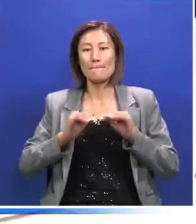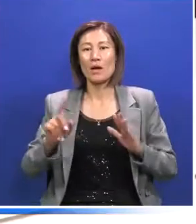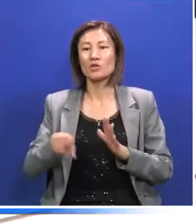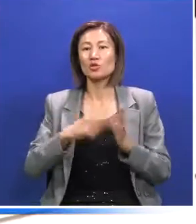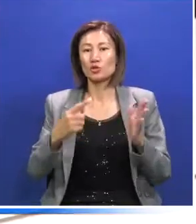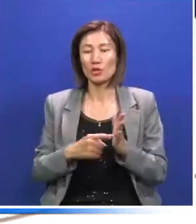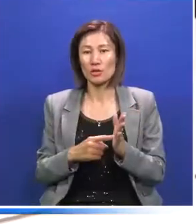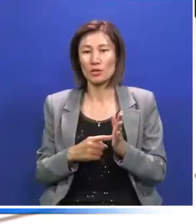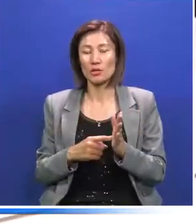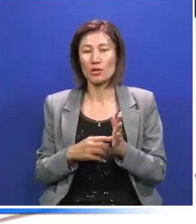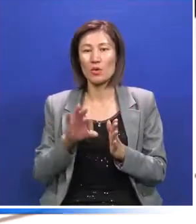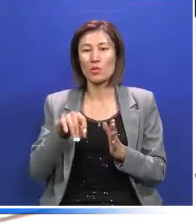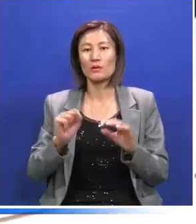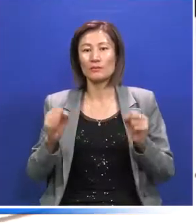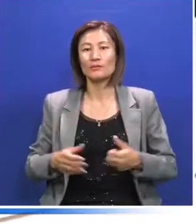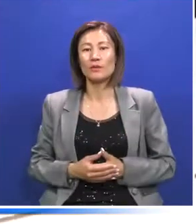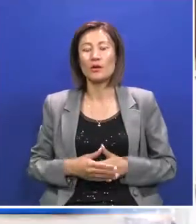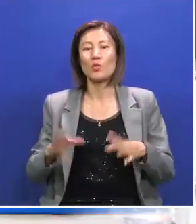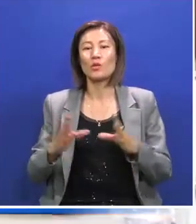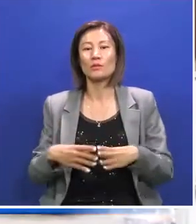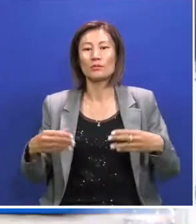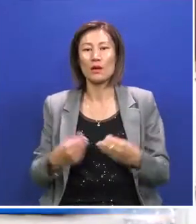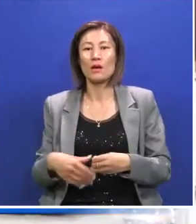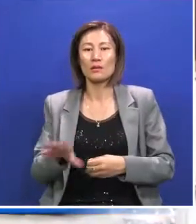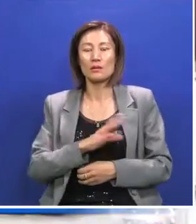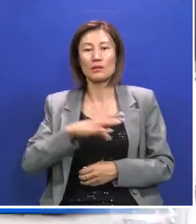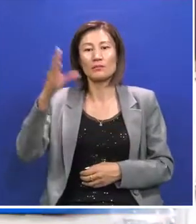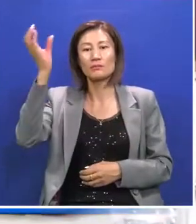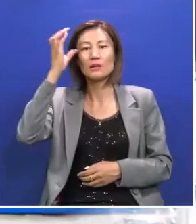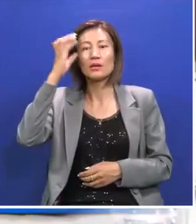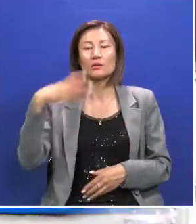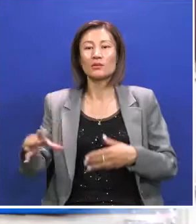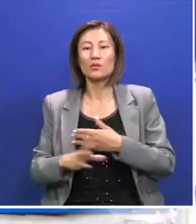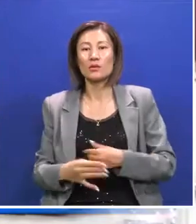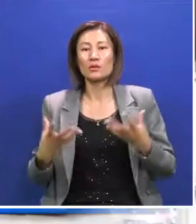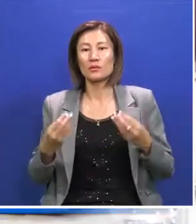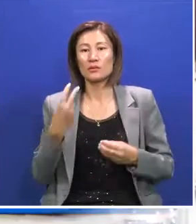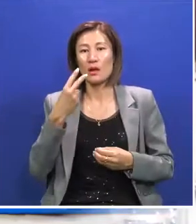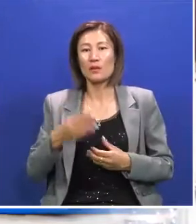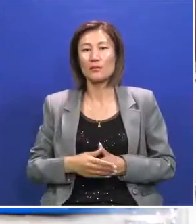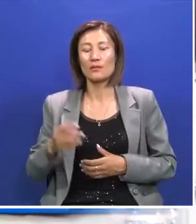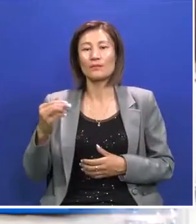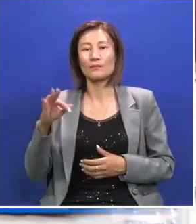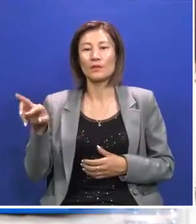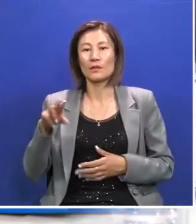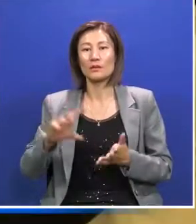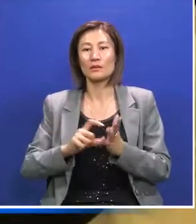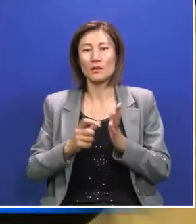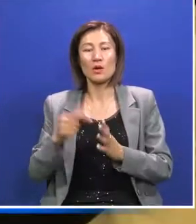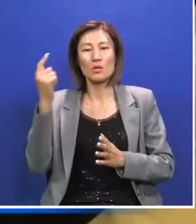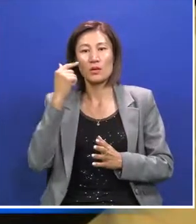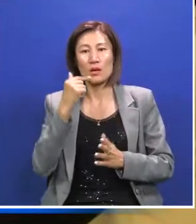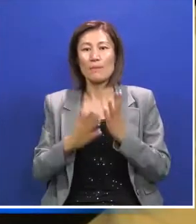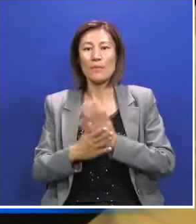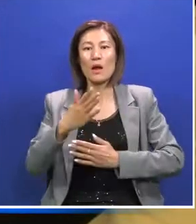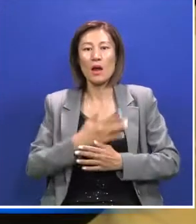сұраныстары мен ерекшеліктеріне ортаның, отбасының қатысуымен білім беру үрдісіне толық қосуды қарастыратын инклюзияны қолдау күшейіп келеді. Айта